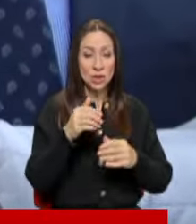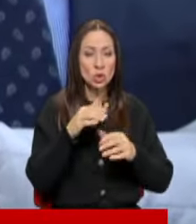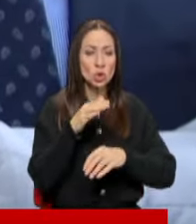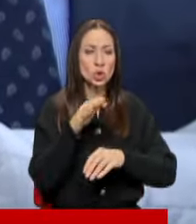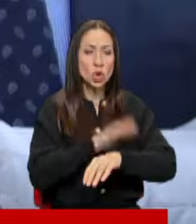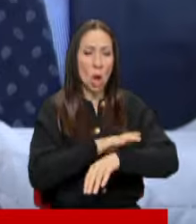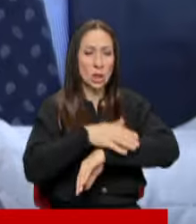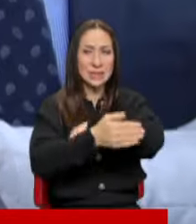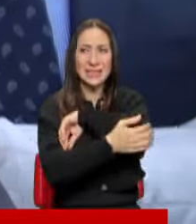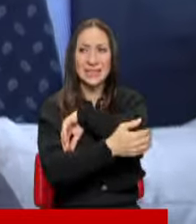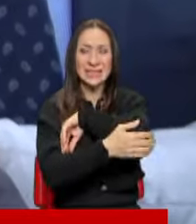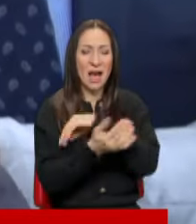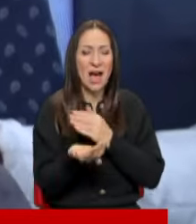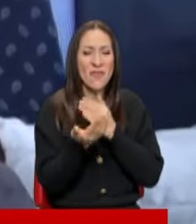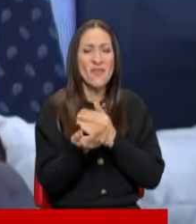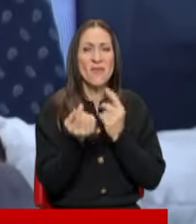bir